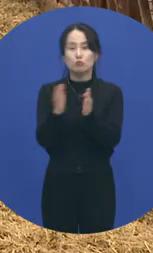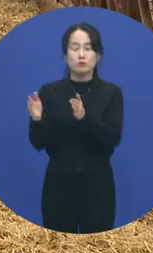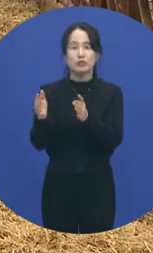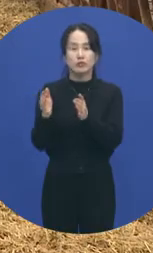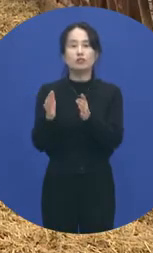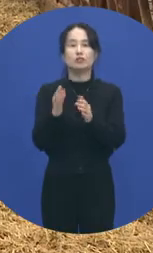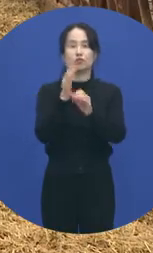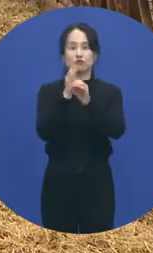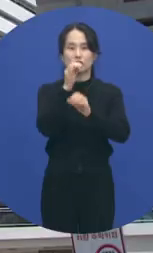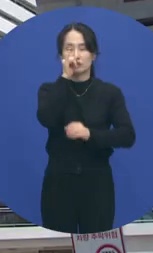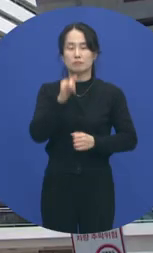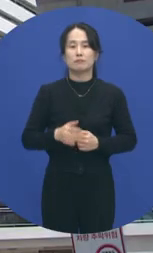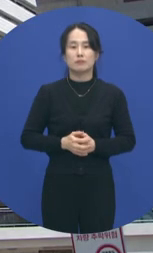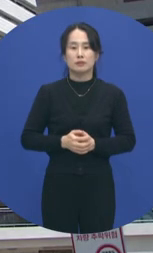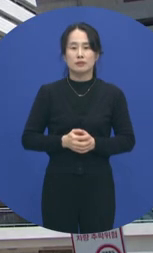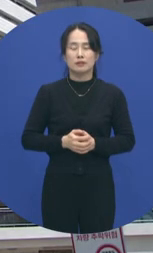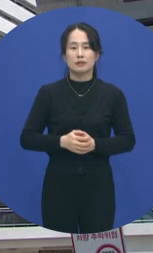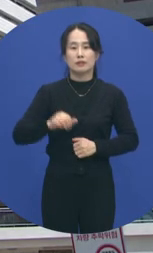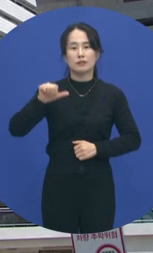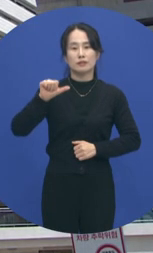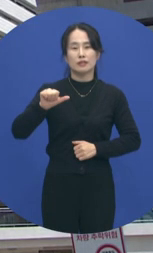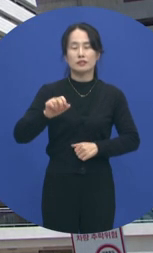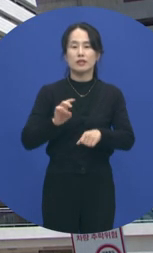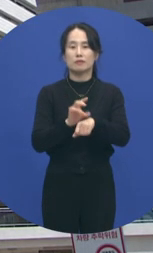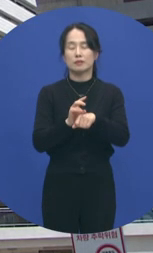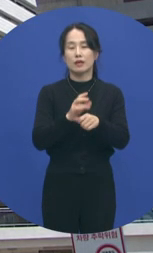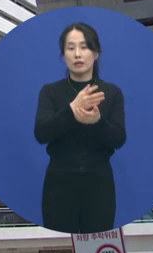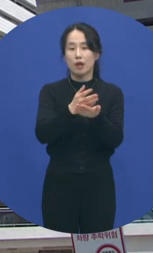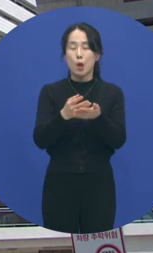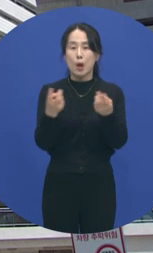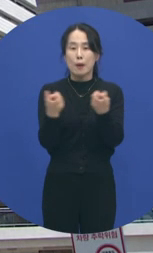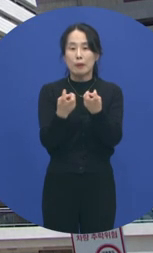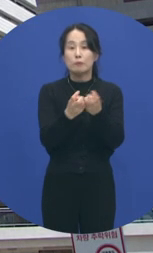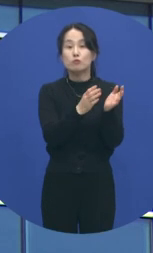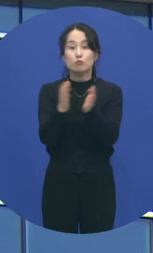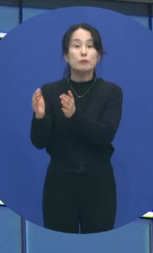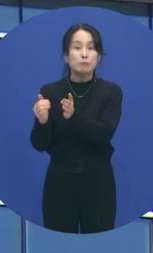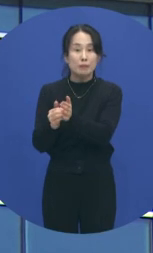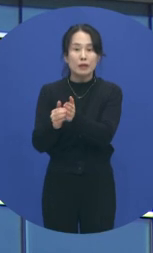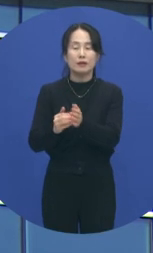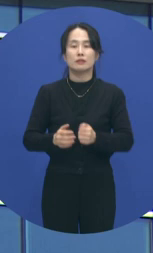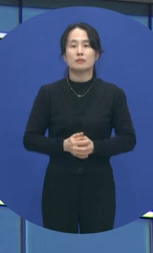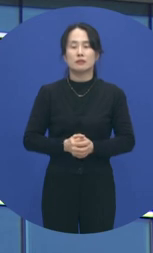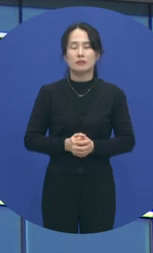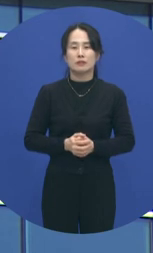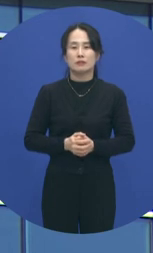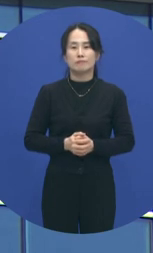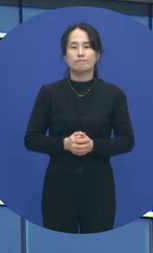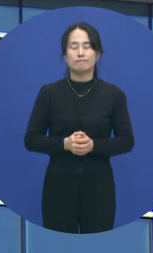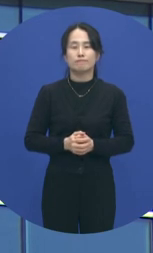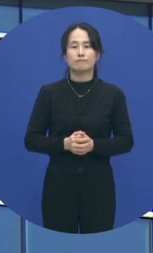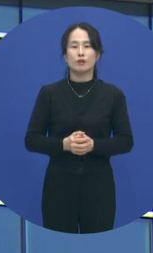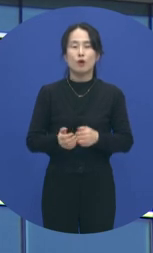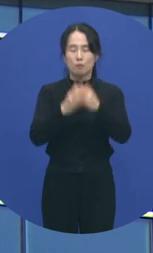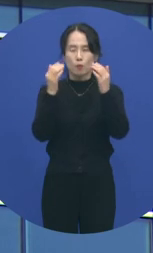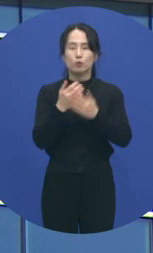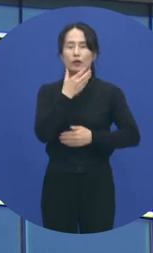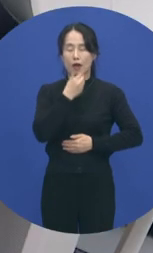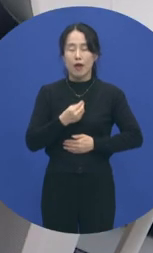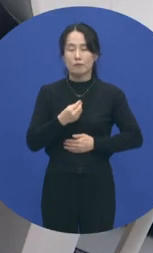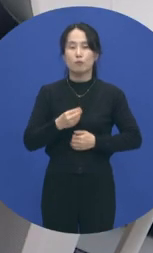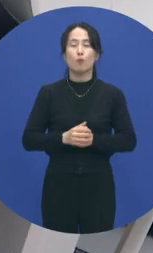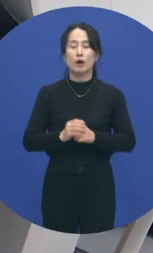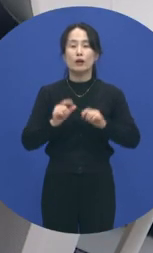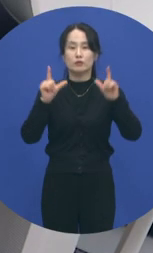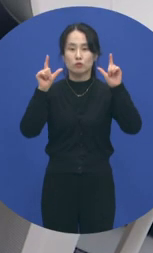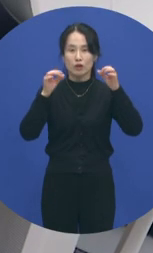대책반도 가동합니다. 경기도는 5개 분야 24개 대책을 중점으로 한 종합 대책을 통해 기회가 넘치고 도민 모두가 행복한